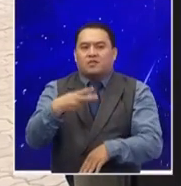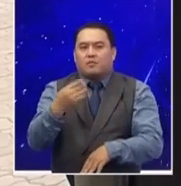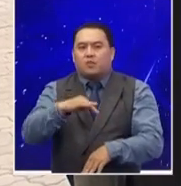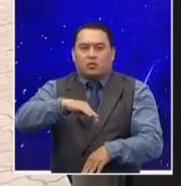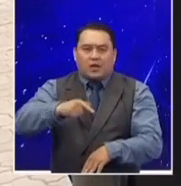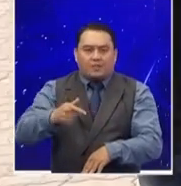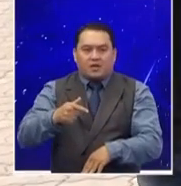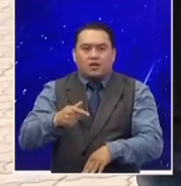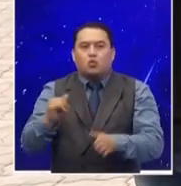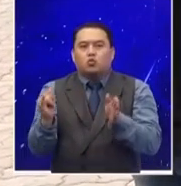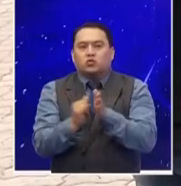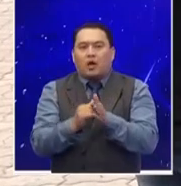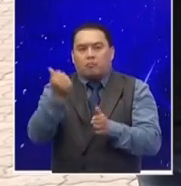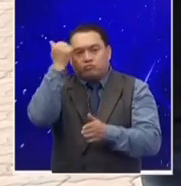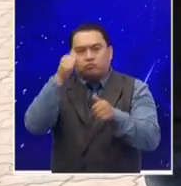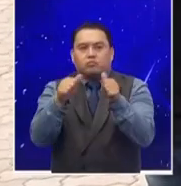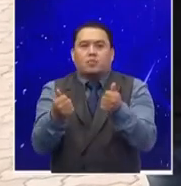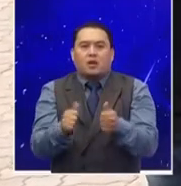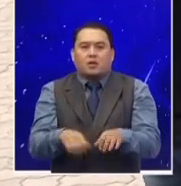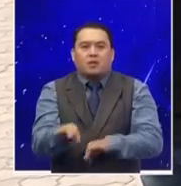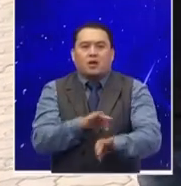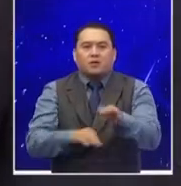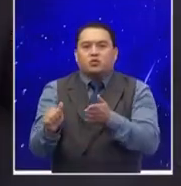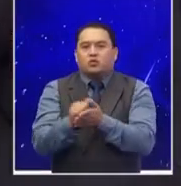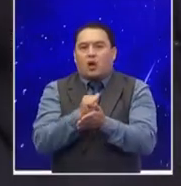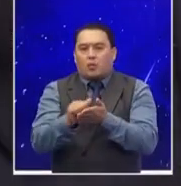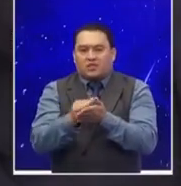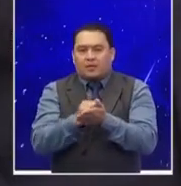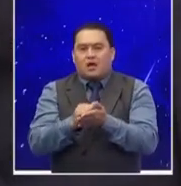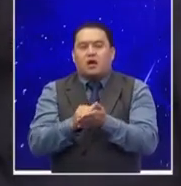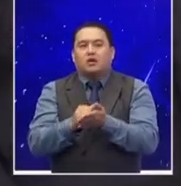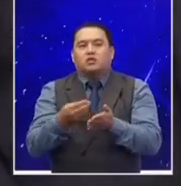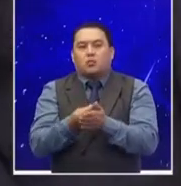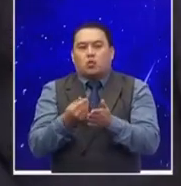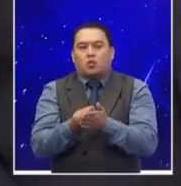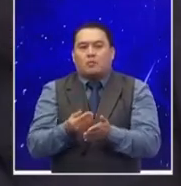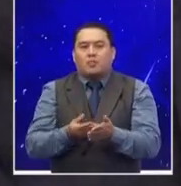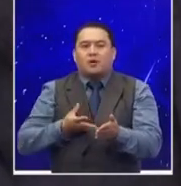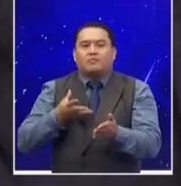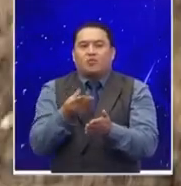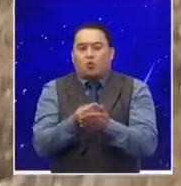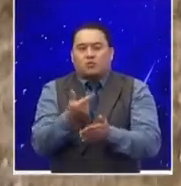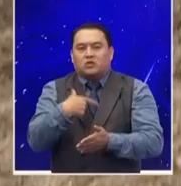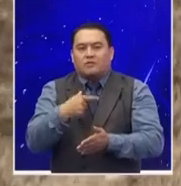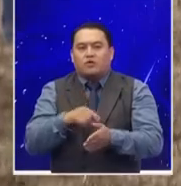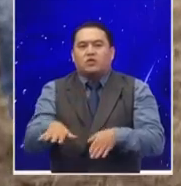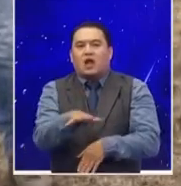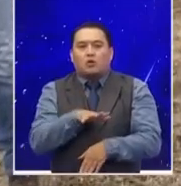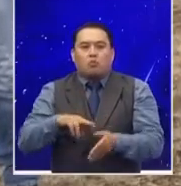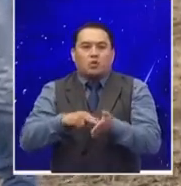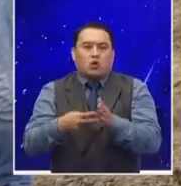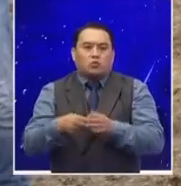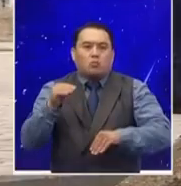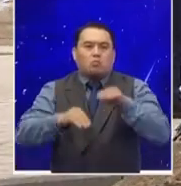тенге. Сама установка памятника и разработка проектно-сметной документации спонсируется меценатами. На прилегающей к монументу территории